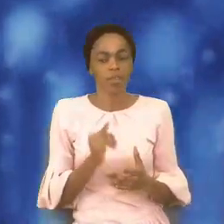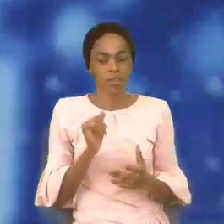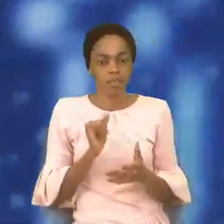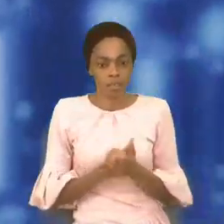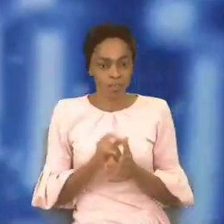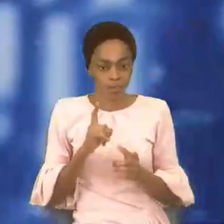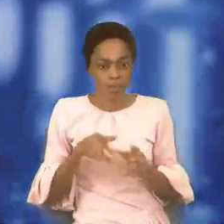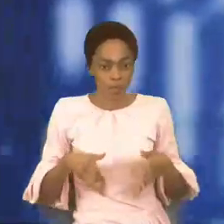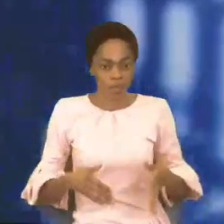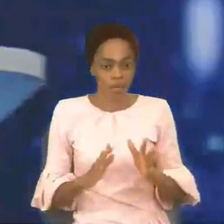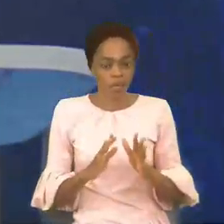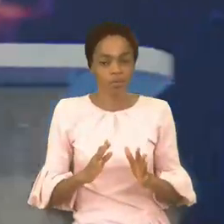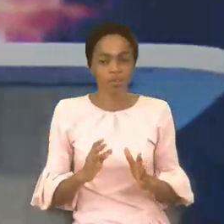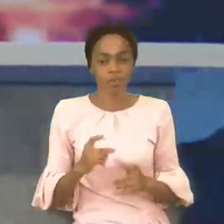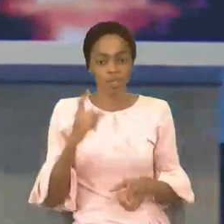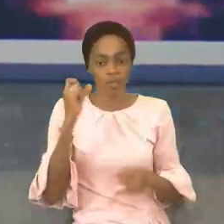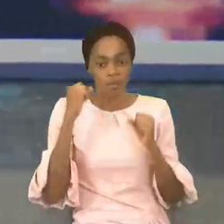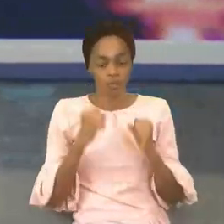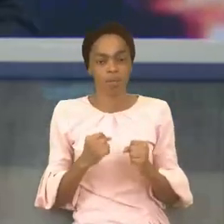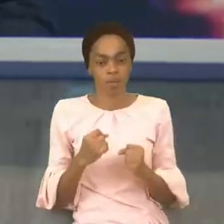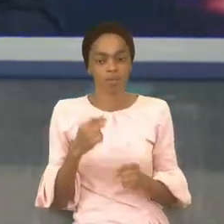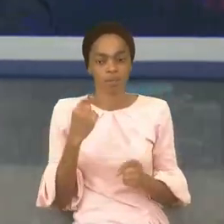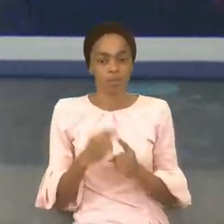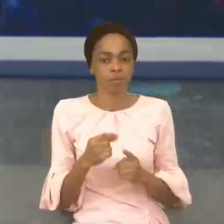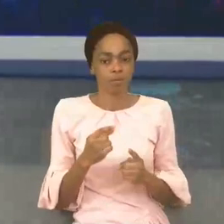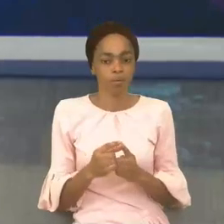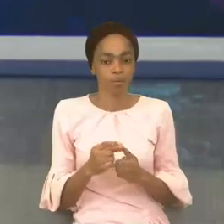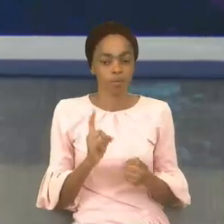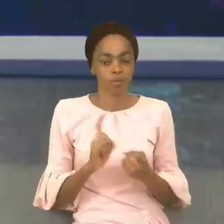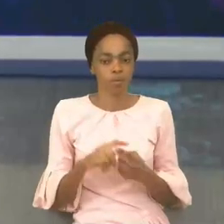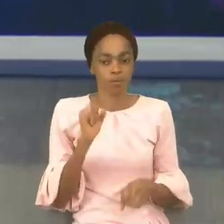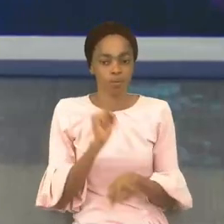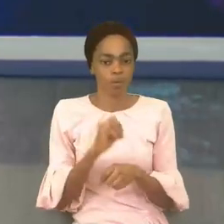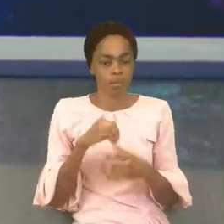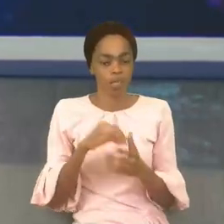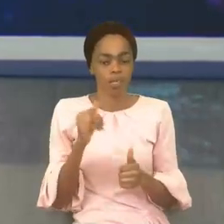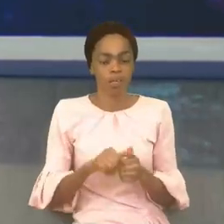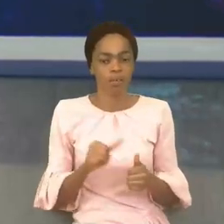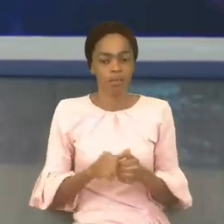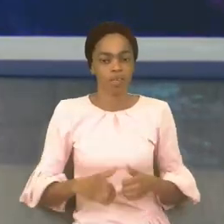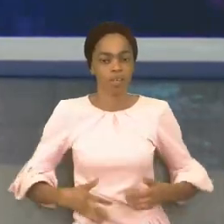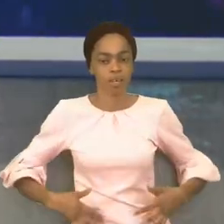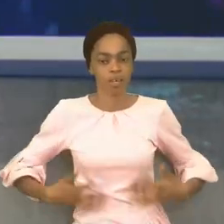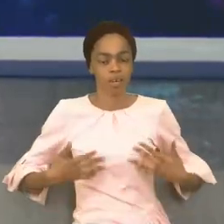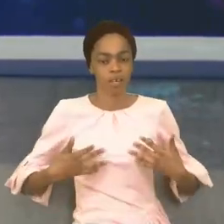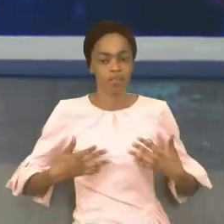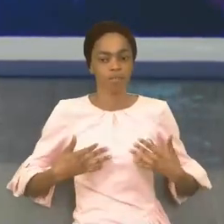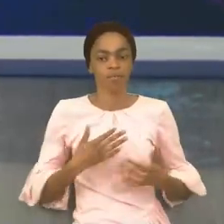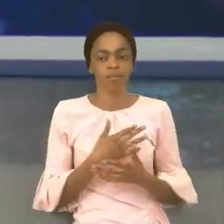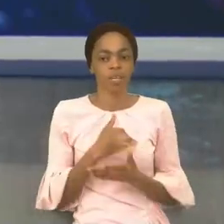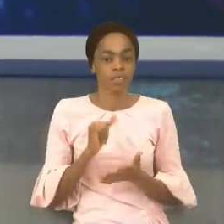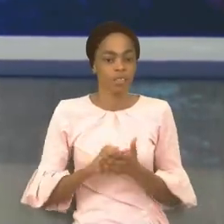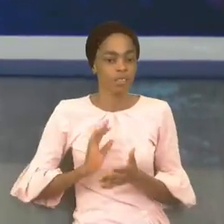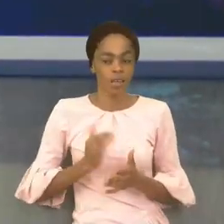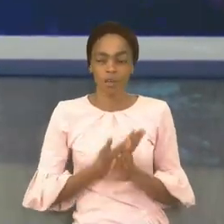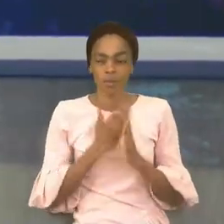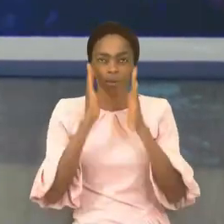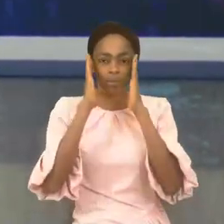donc permettre à la puissance de la parole d'agir dans chaque vie pour que